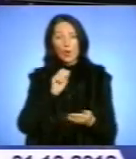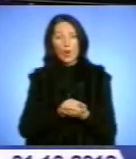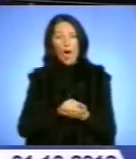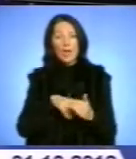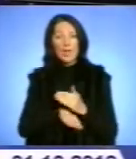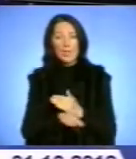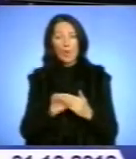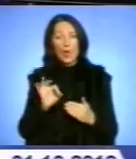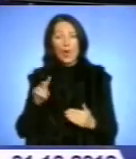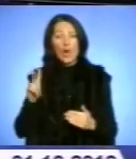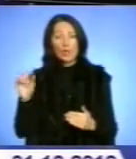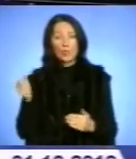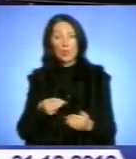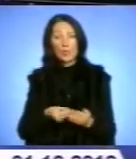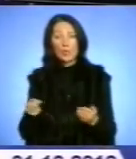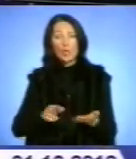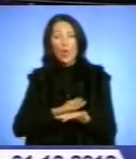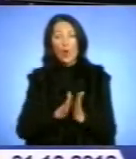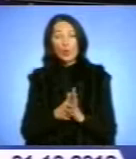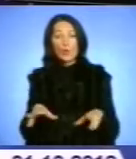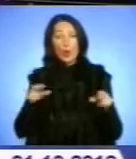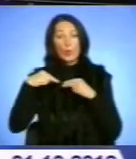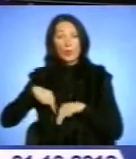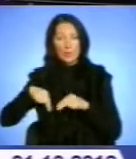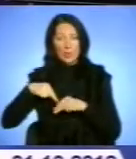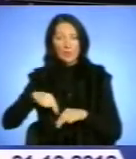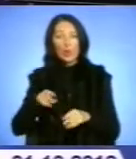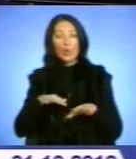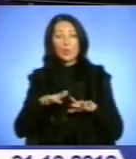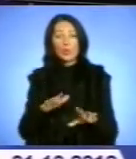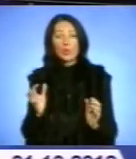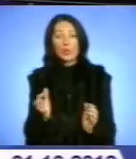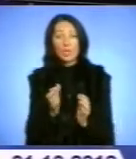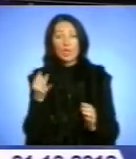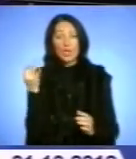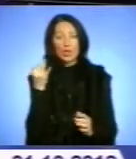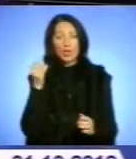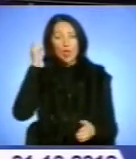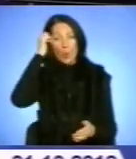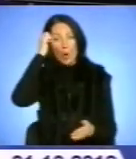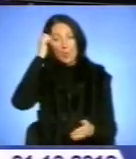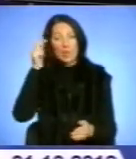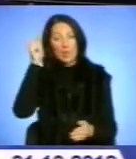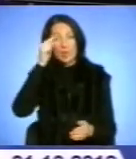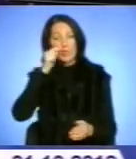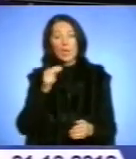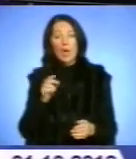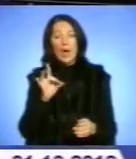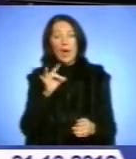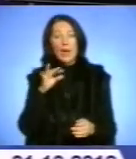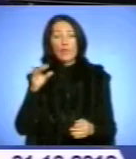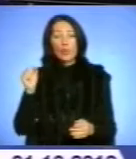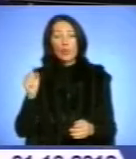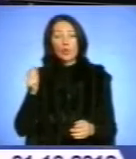Ольга Гінзбург підписали угоду про партнерство та співробітництво у справі збереження історичної пам'яті та вивчення реформаторської спадщини